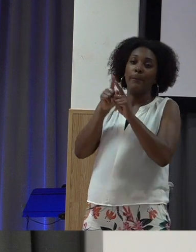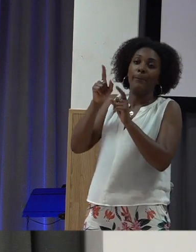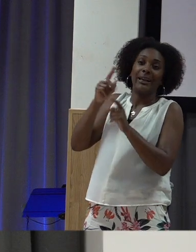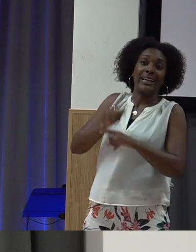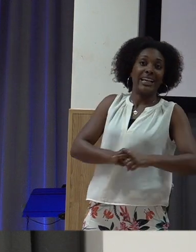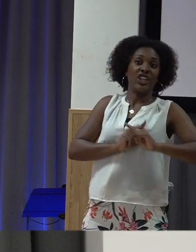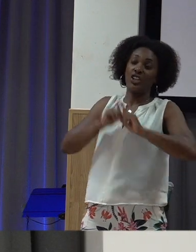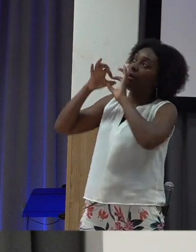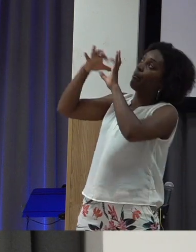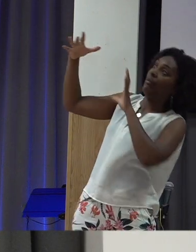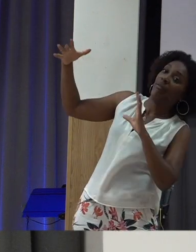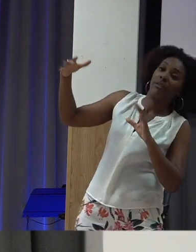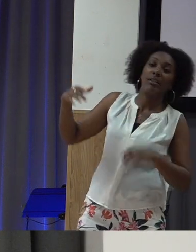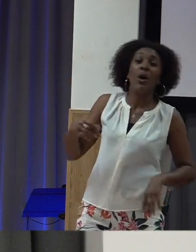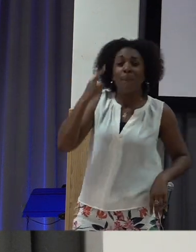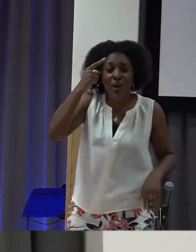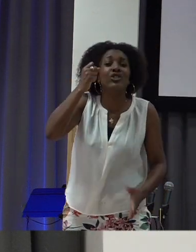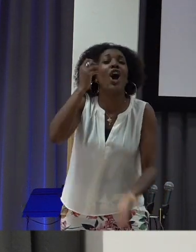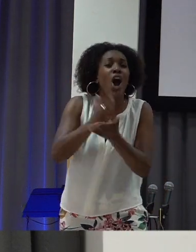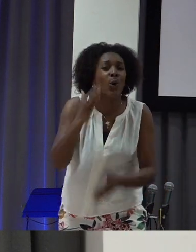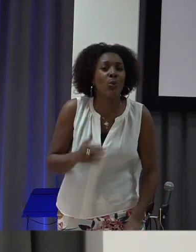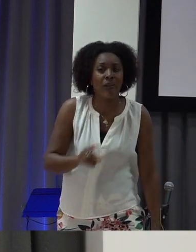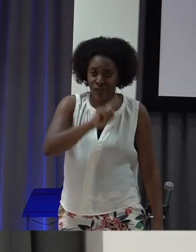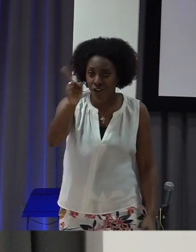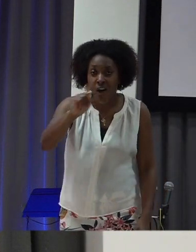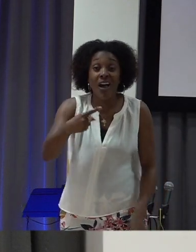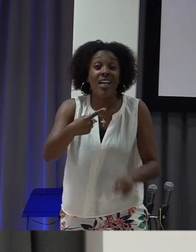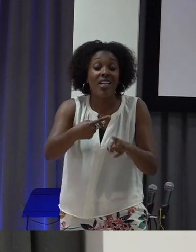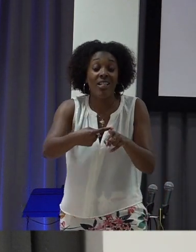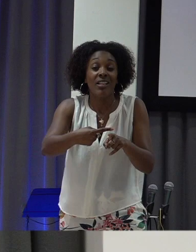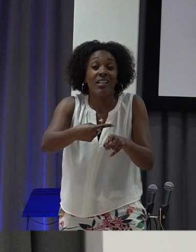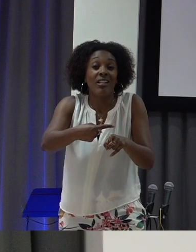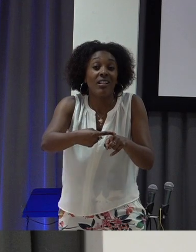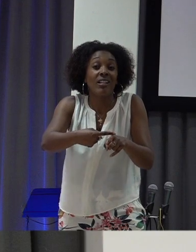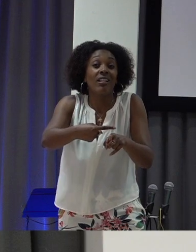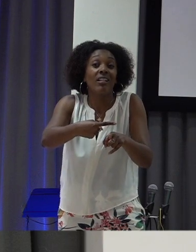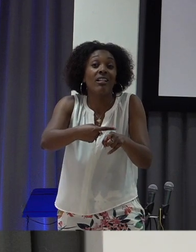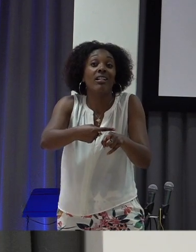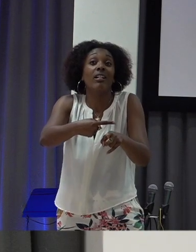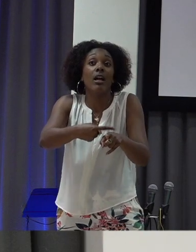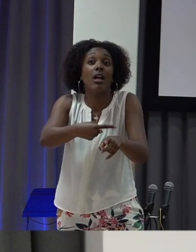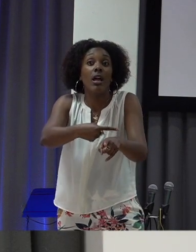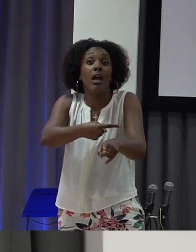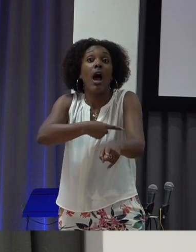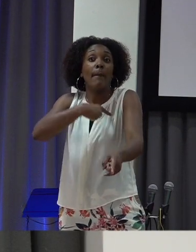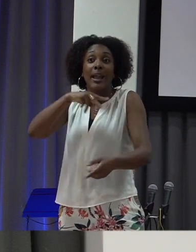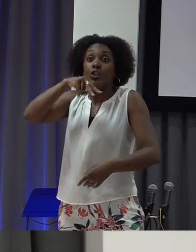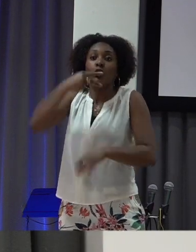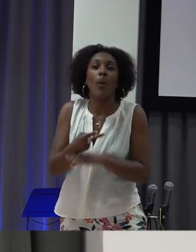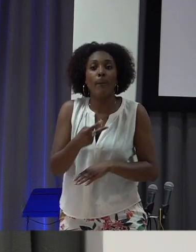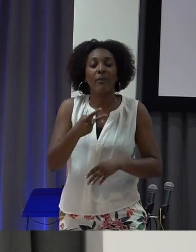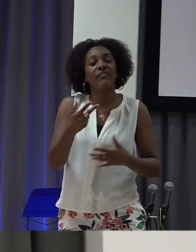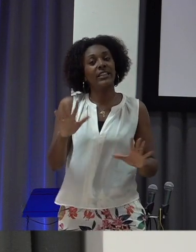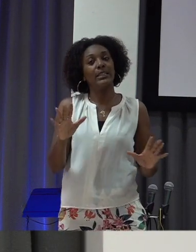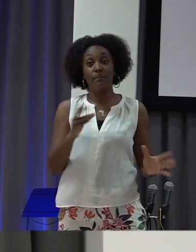on ne chute pas du jour au lendemain, on chute progressivement. Et la glissade s'accentue plus vous arrivez vers la fin. Je ne dis